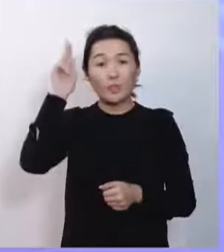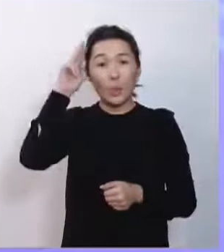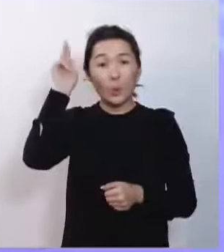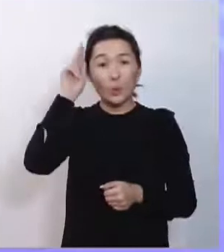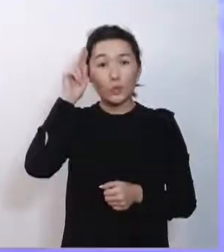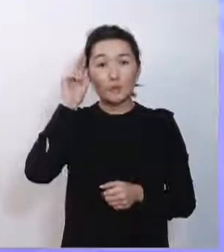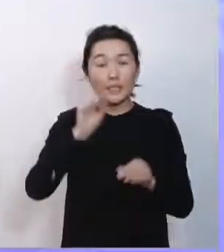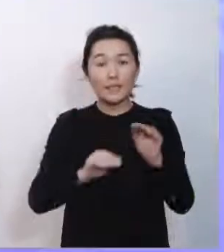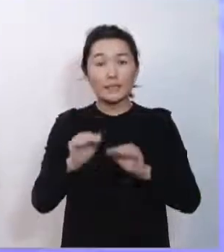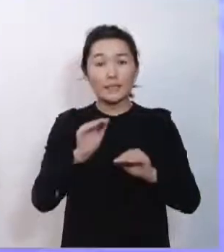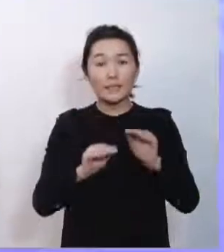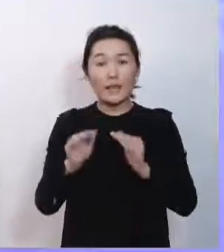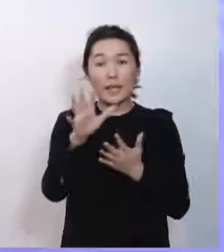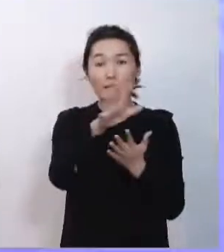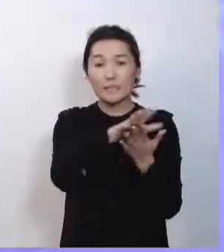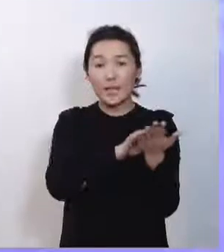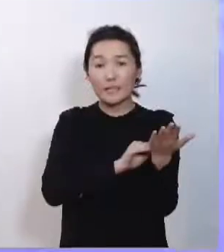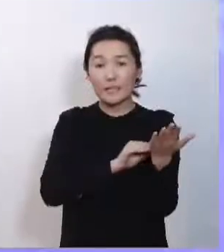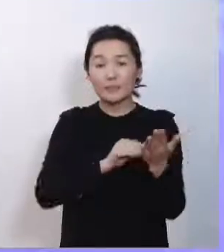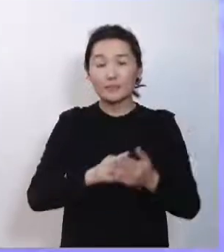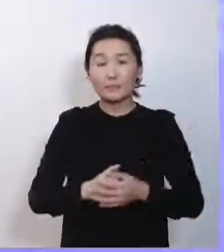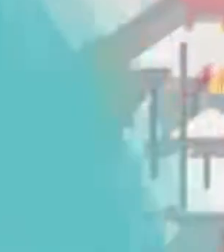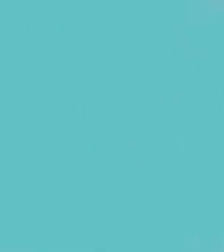Научимся составлять текст.